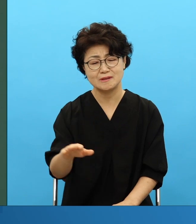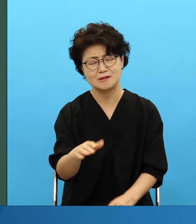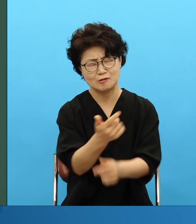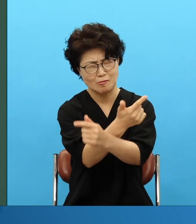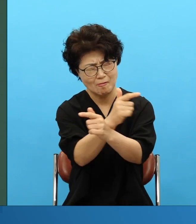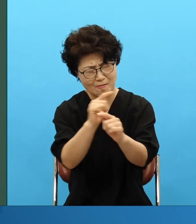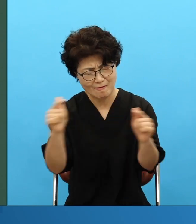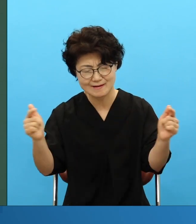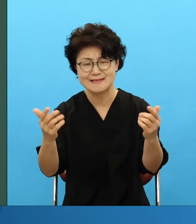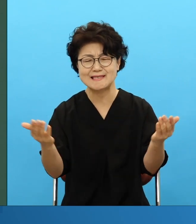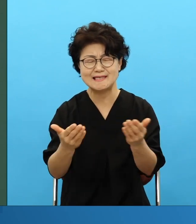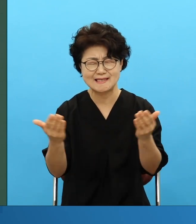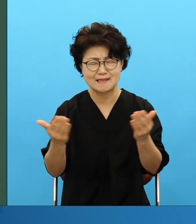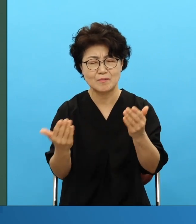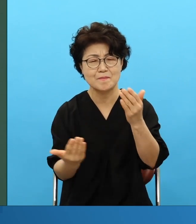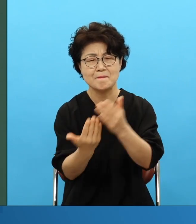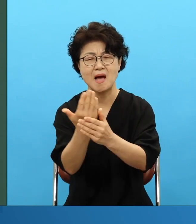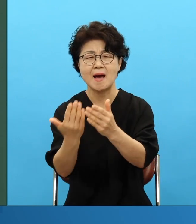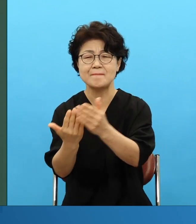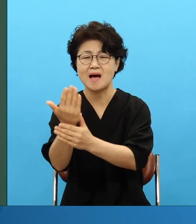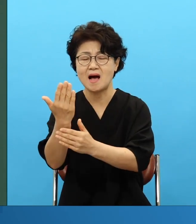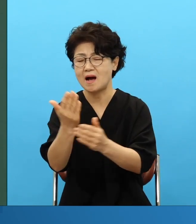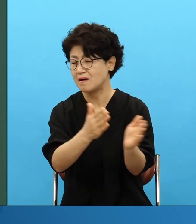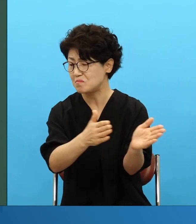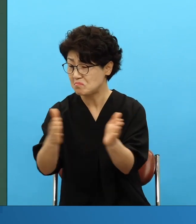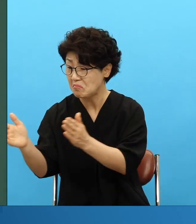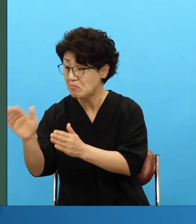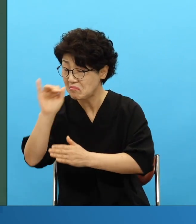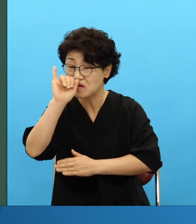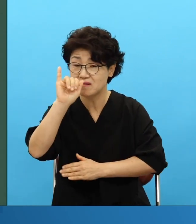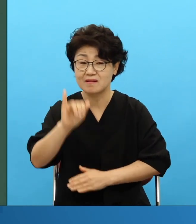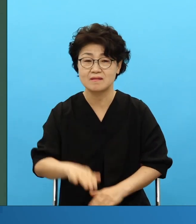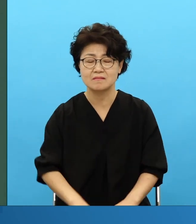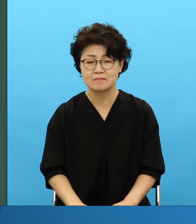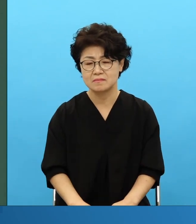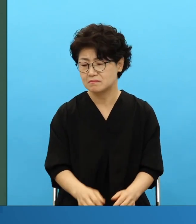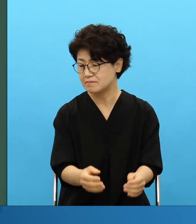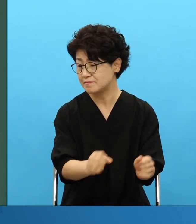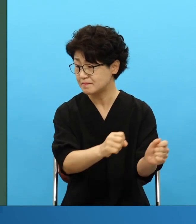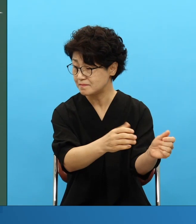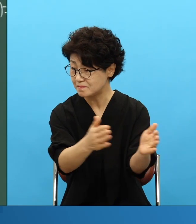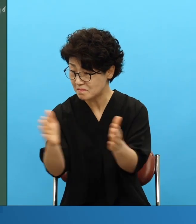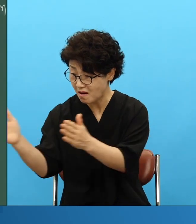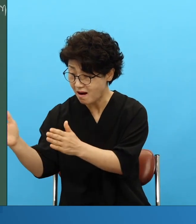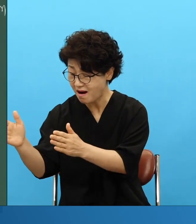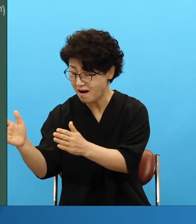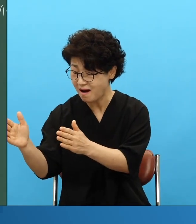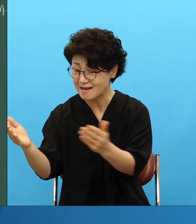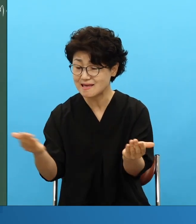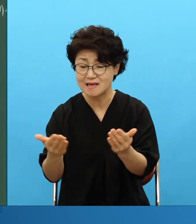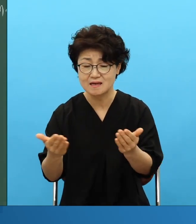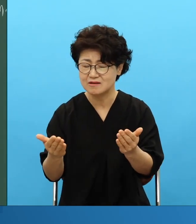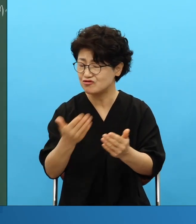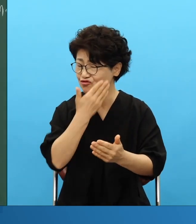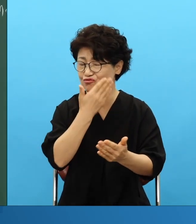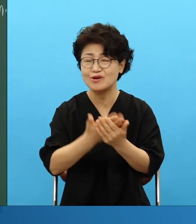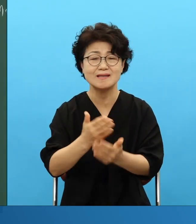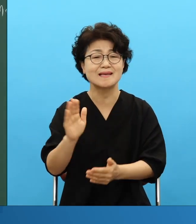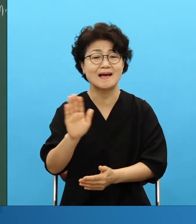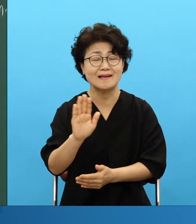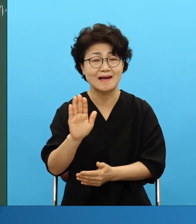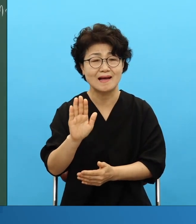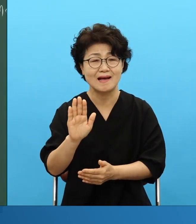have events that just pass by. 지나가는 일을 중요하게 보는 건 아니죠. 24 이 말은요. And 24 hours doesn't mean